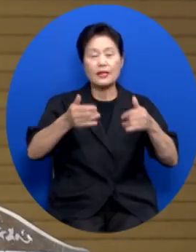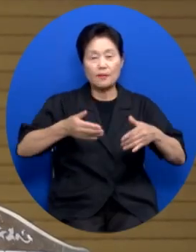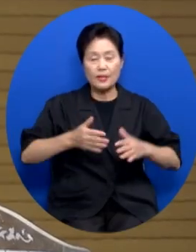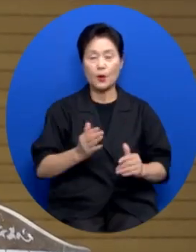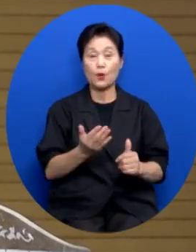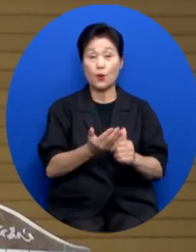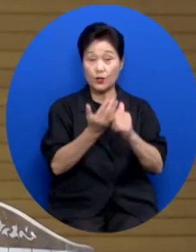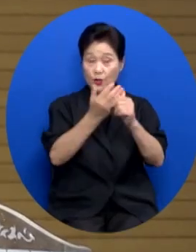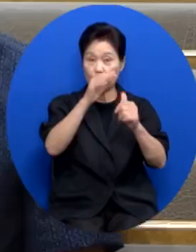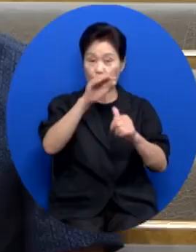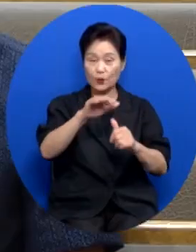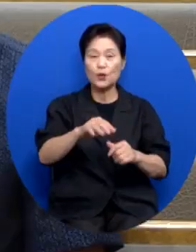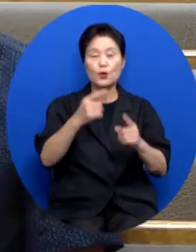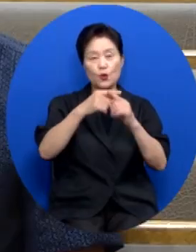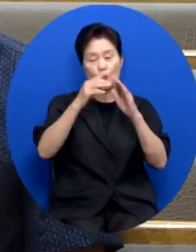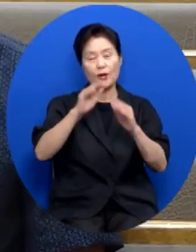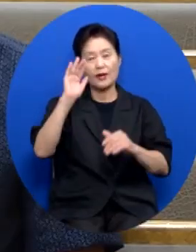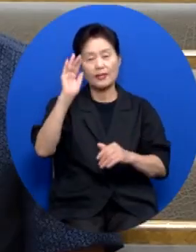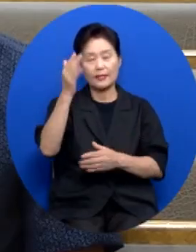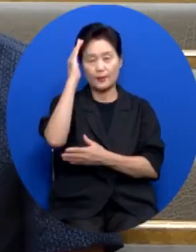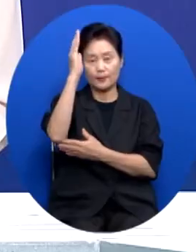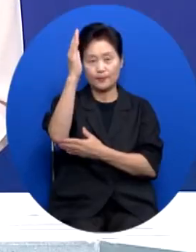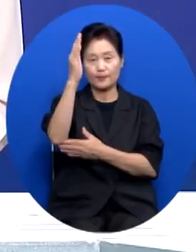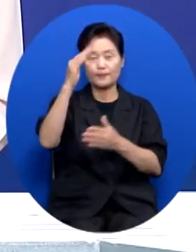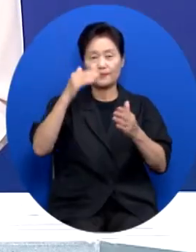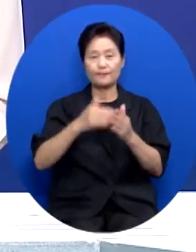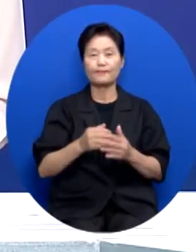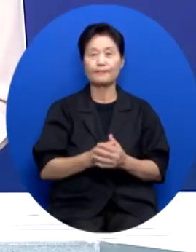양육해내는 교회가 되자고 전했습니다.